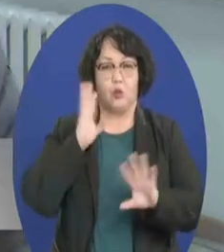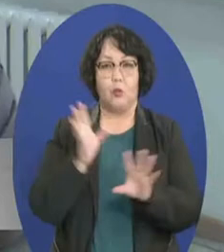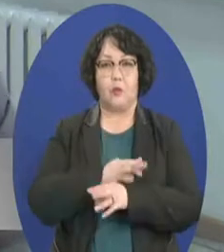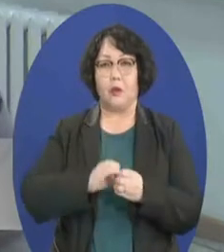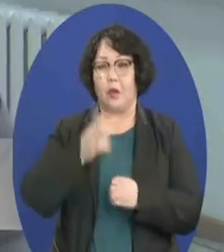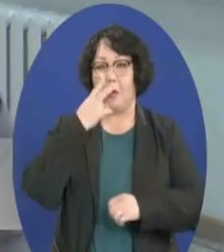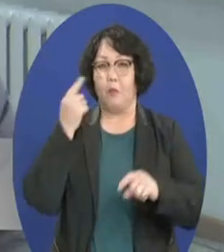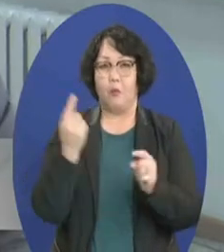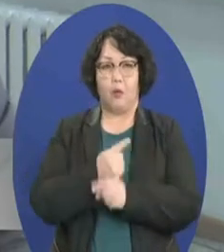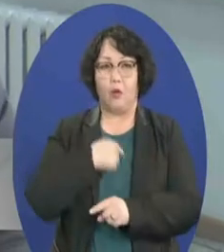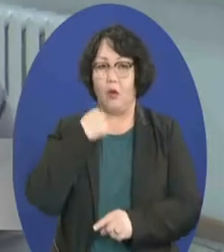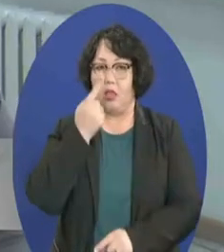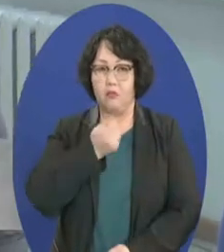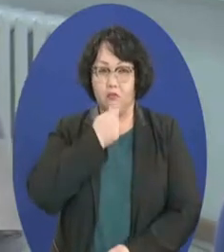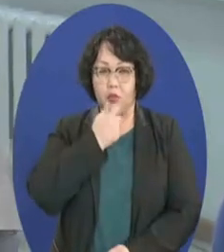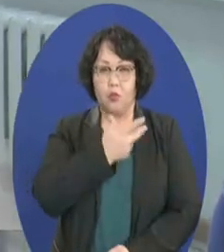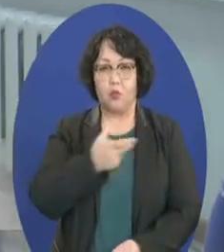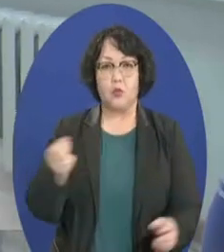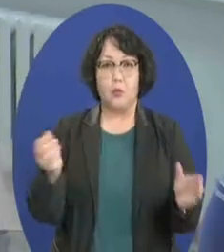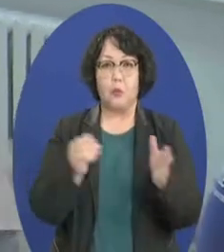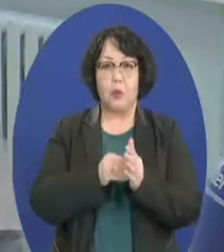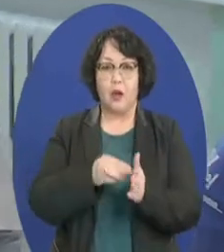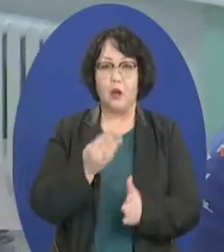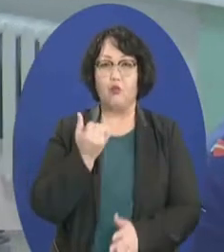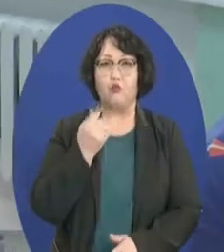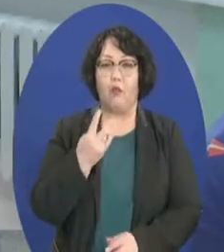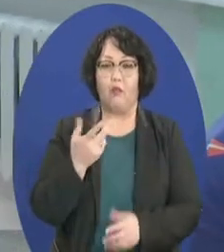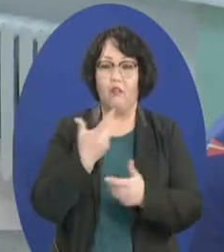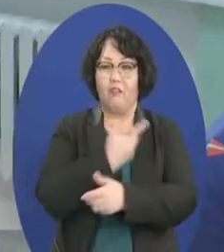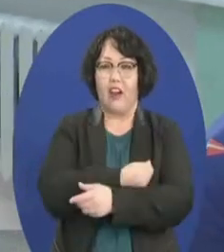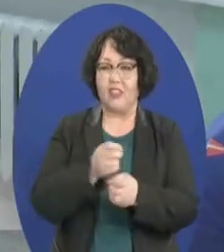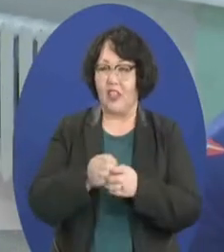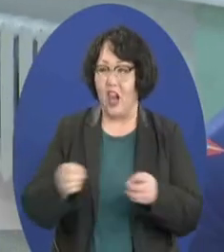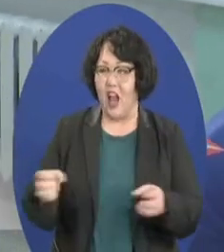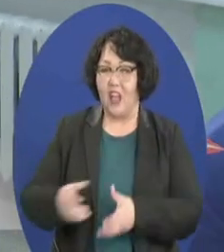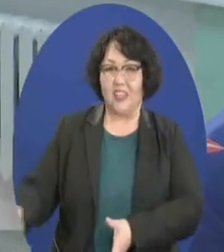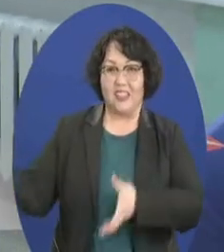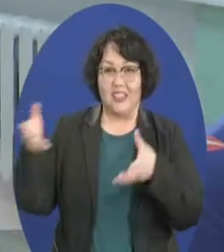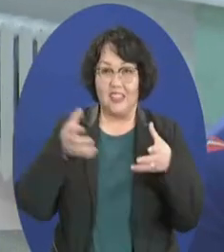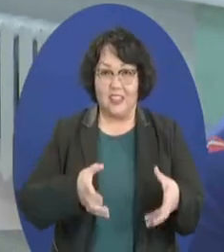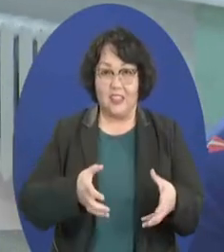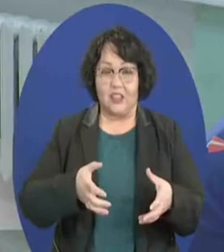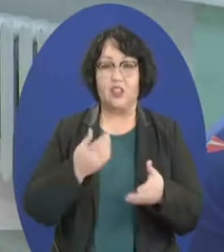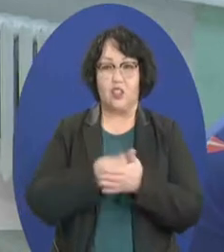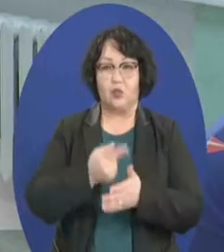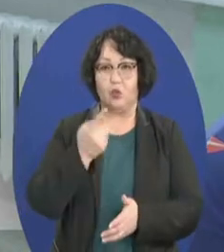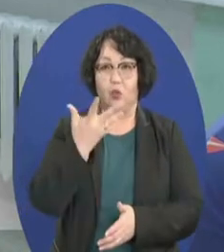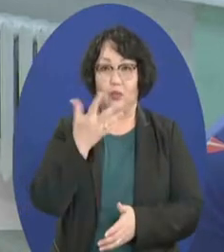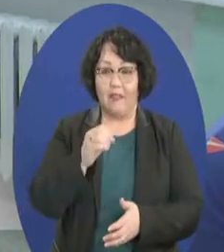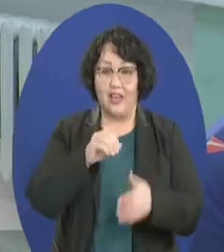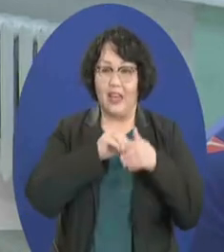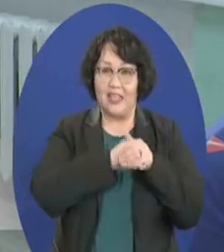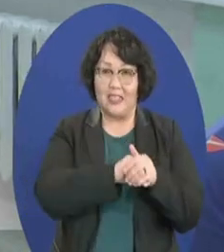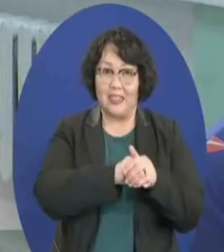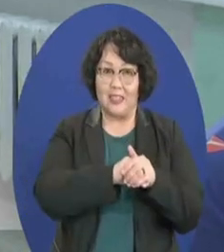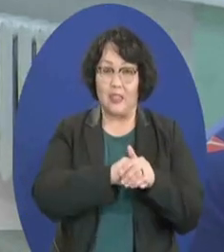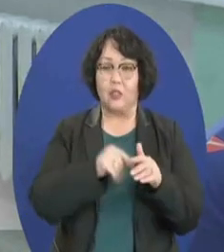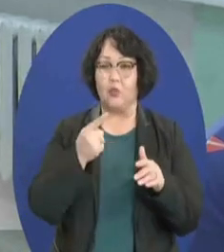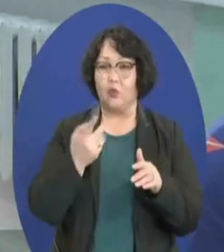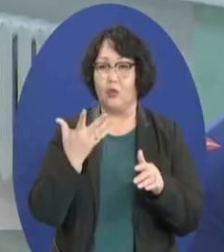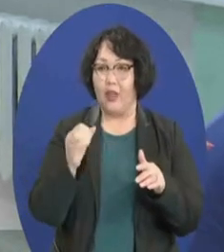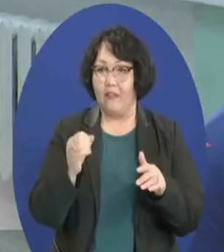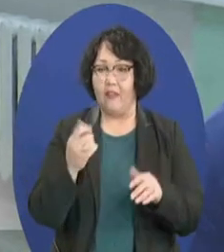Ягаад гэхээр 300 мянган тон ирлээ гэхэд хоёр хувилбар байгаа юм. Нэгдүгээрт нь 150-ыг нь хадгалаад 150-ыг нь одоо тарих гэсэн